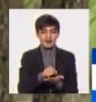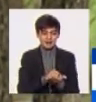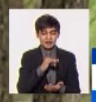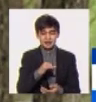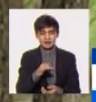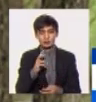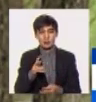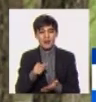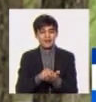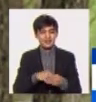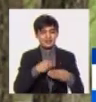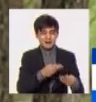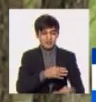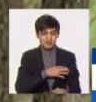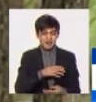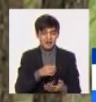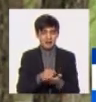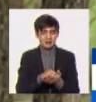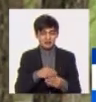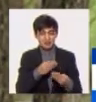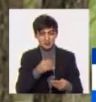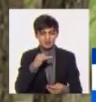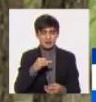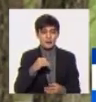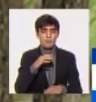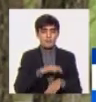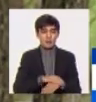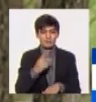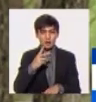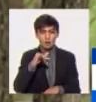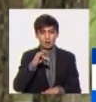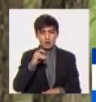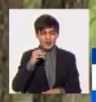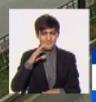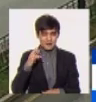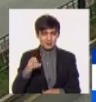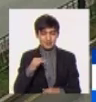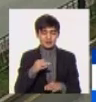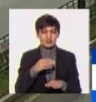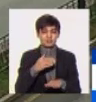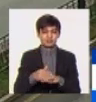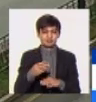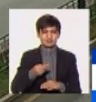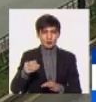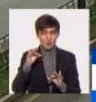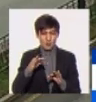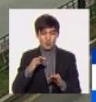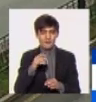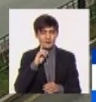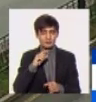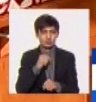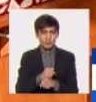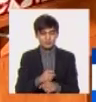и арендодателями, с банками второго уровня по отсрочке платежей. Многие предприятия сменили